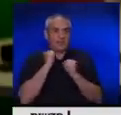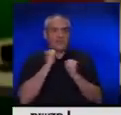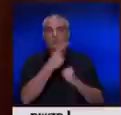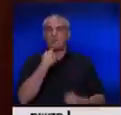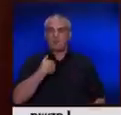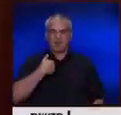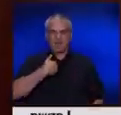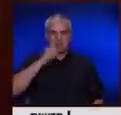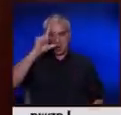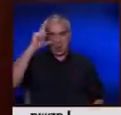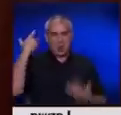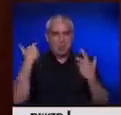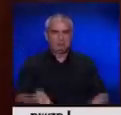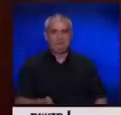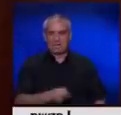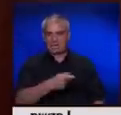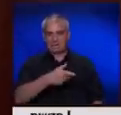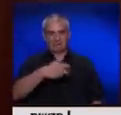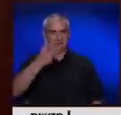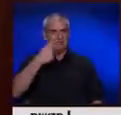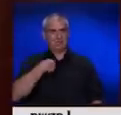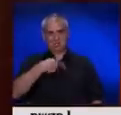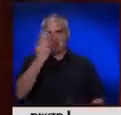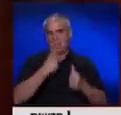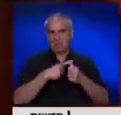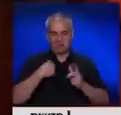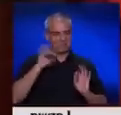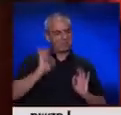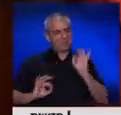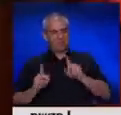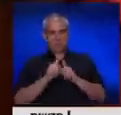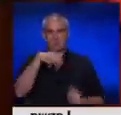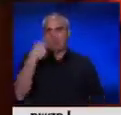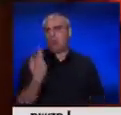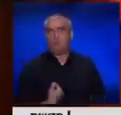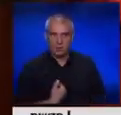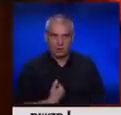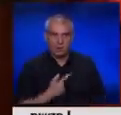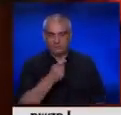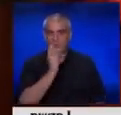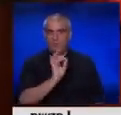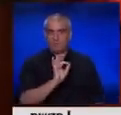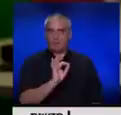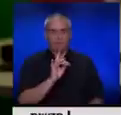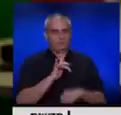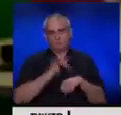קורא לי לוזר, שאני אומו ושני גינונים של אומו.